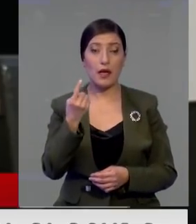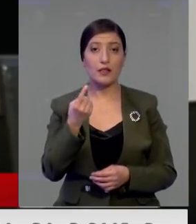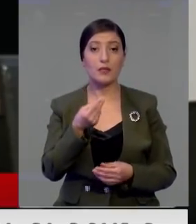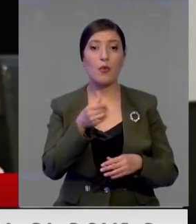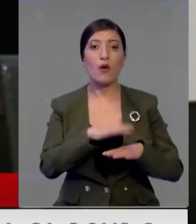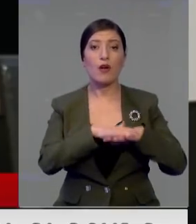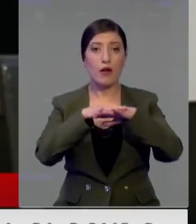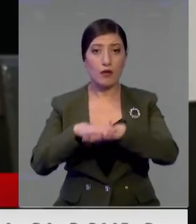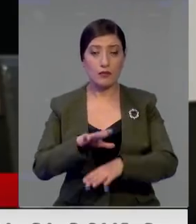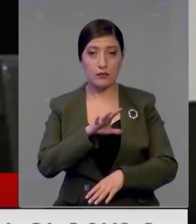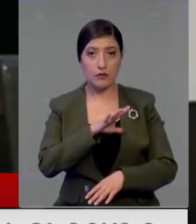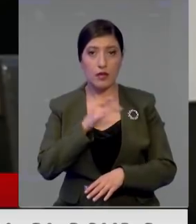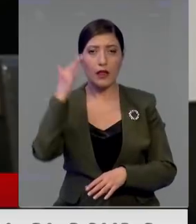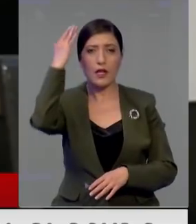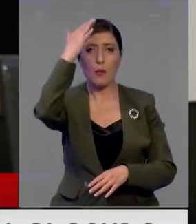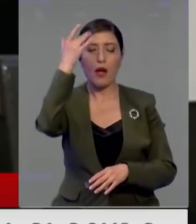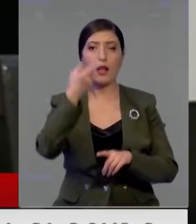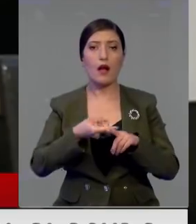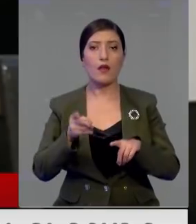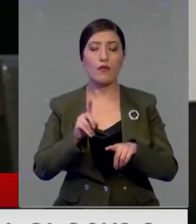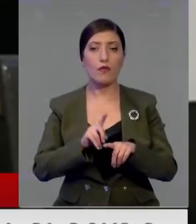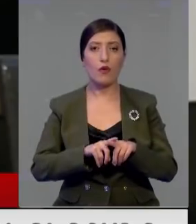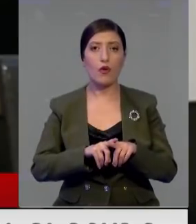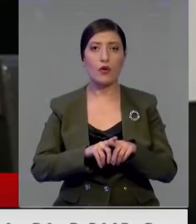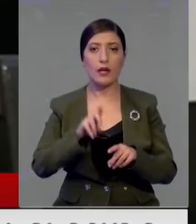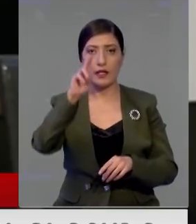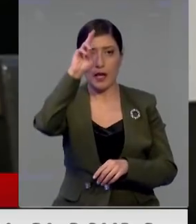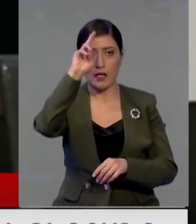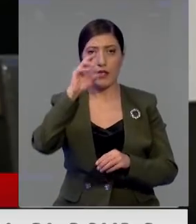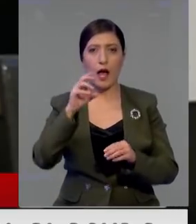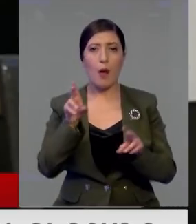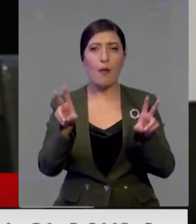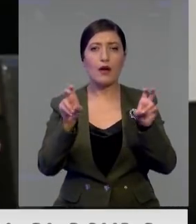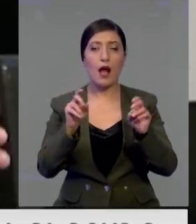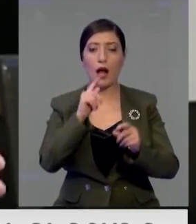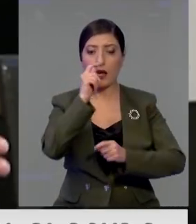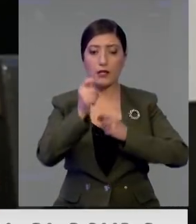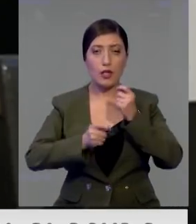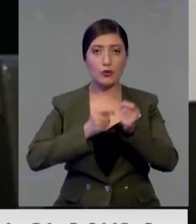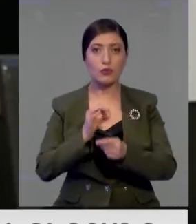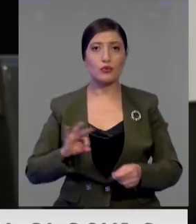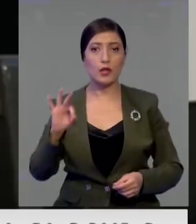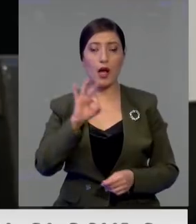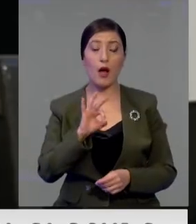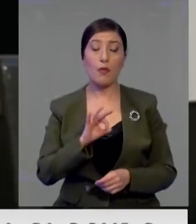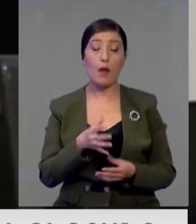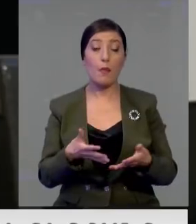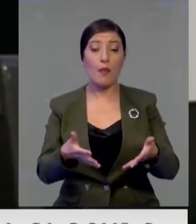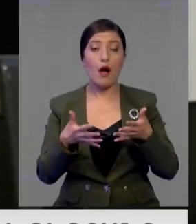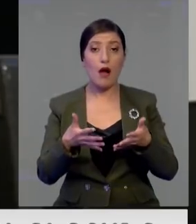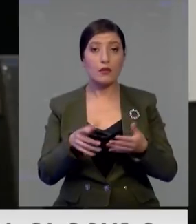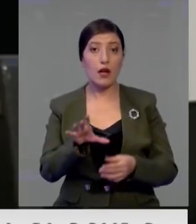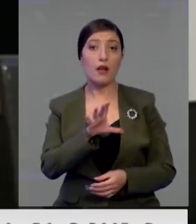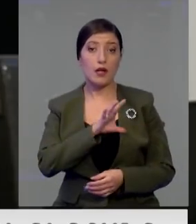հենց այն նպատակով, որպեսզի այդ գնահատականները տրվեր, երկրաբանահետազոտական աշխատանքը արվեր եւ պարզվեր ընդեղ հնարավոր է, օրինակ